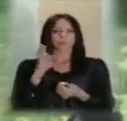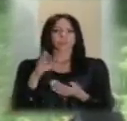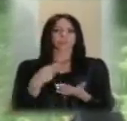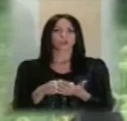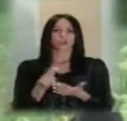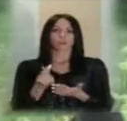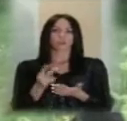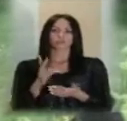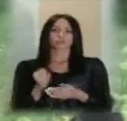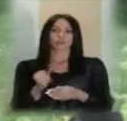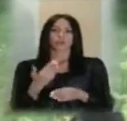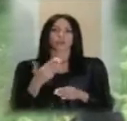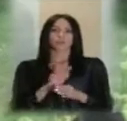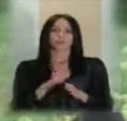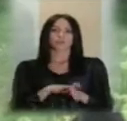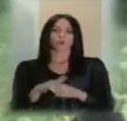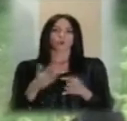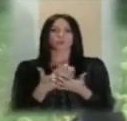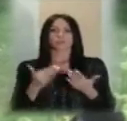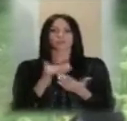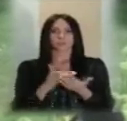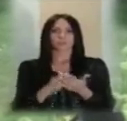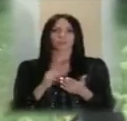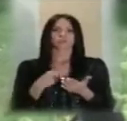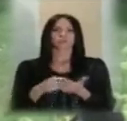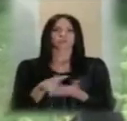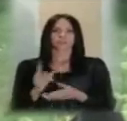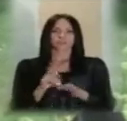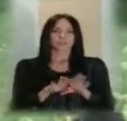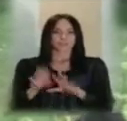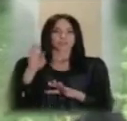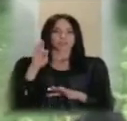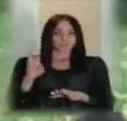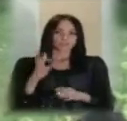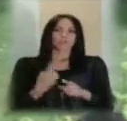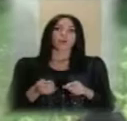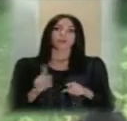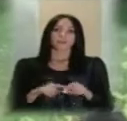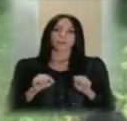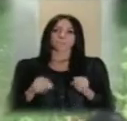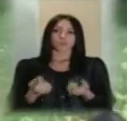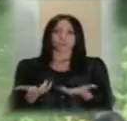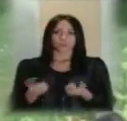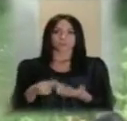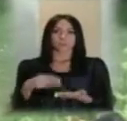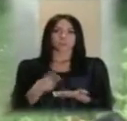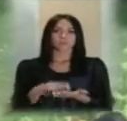здоров'я в Херсонській області, те, що буде фінансуватися з рівня держави. Це можливість отримати фінансування з